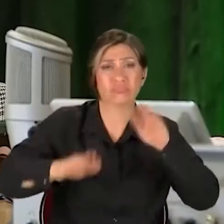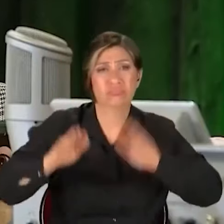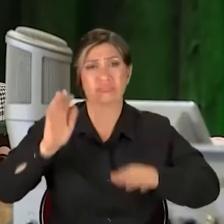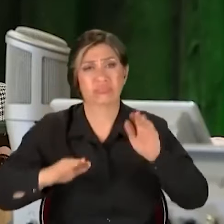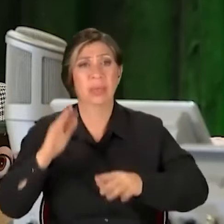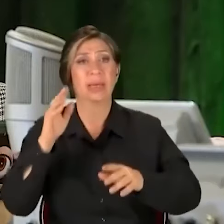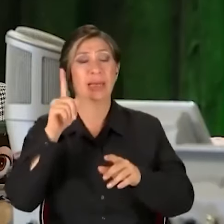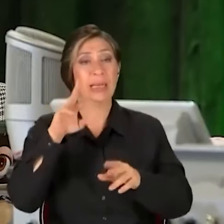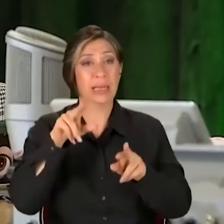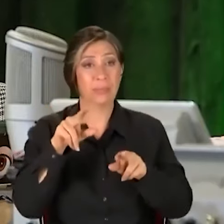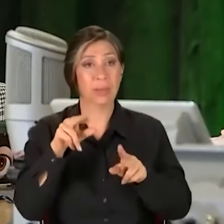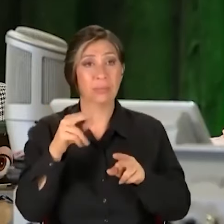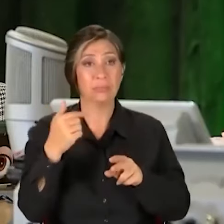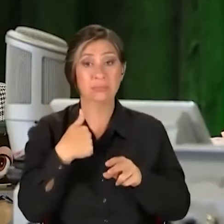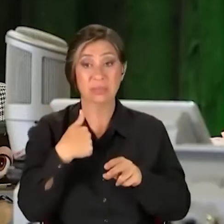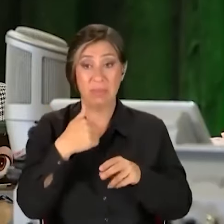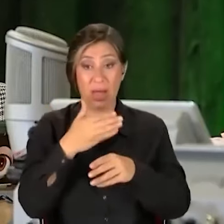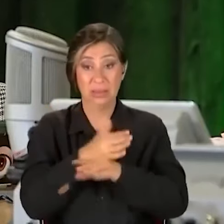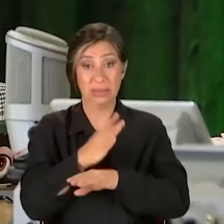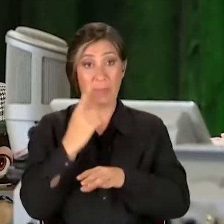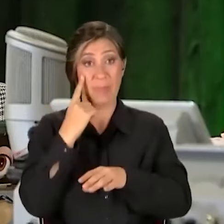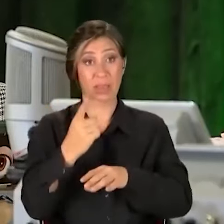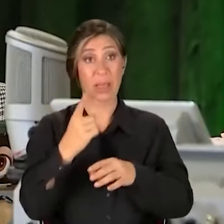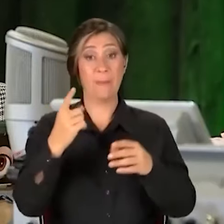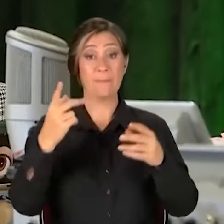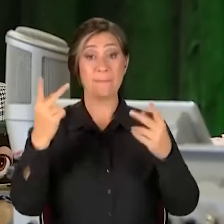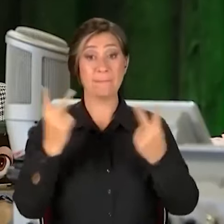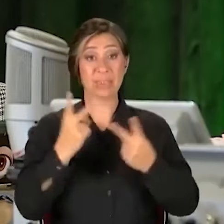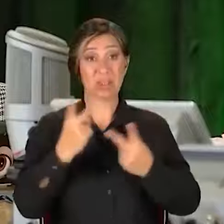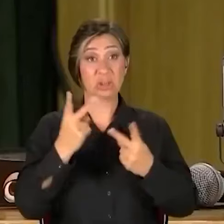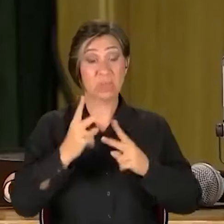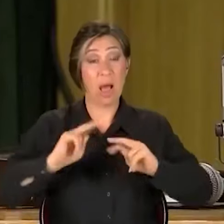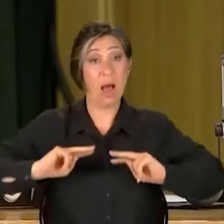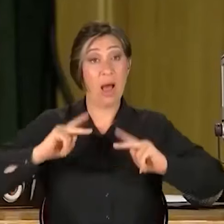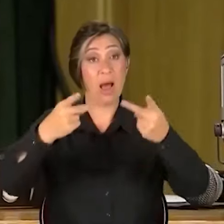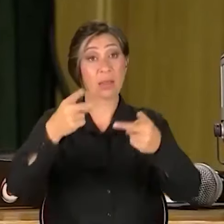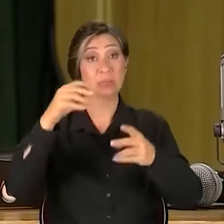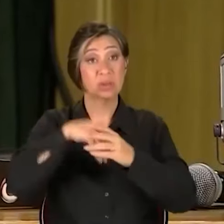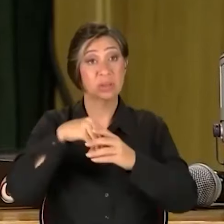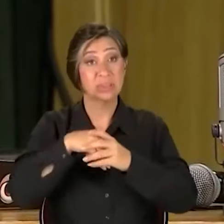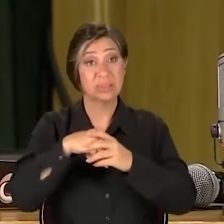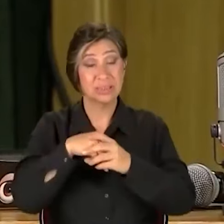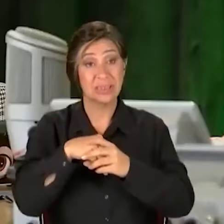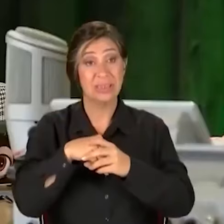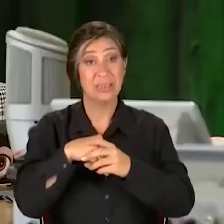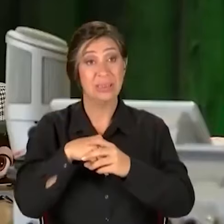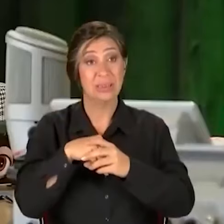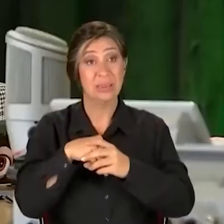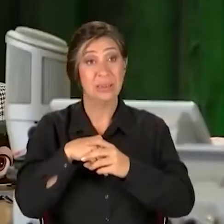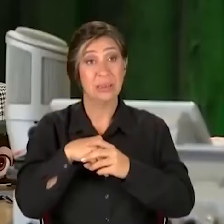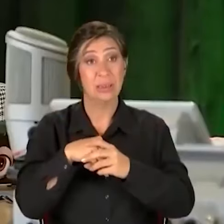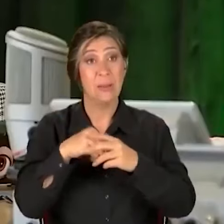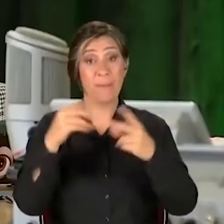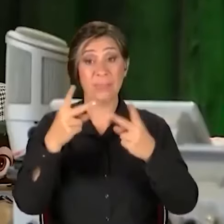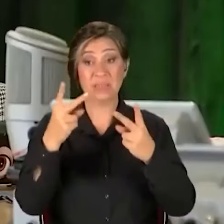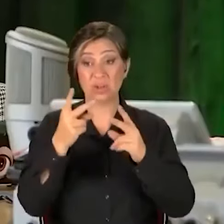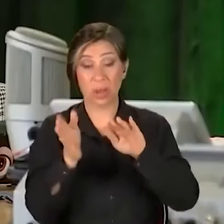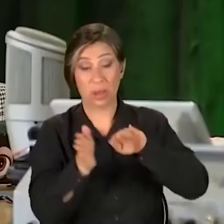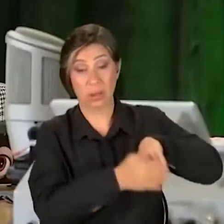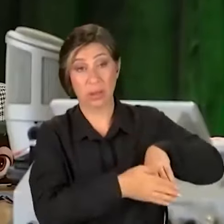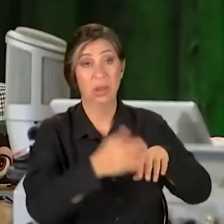Hani bizim aslına bakarsanız mesajımızı aktarmak için nesneleştirdiğimiz şeyleri mesajı devre